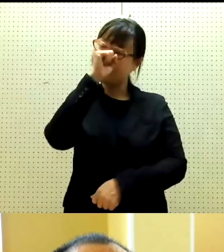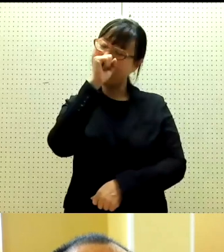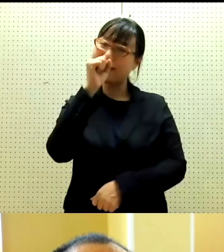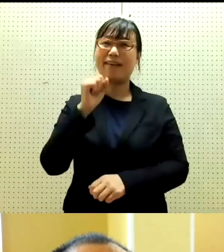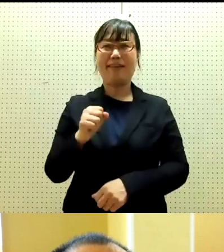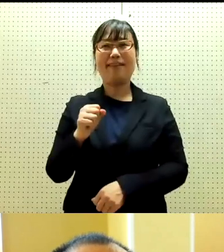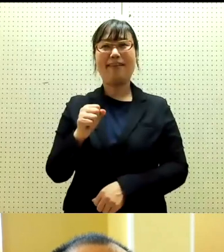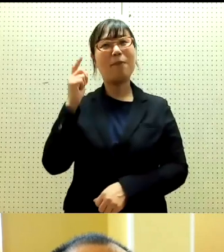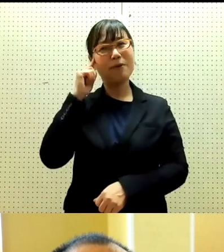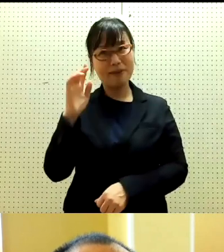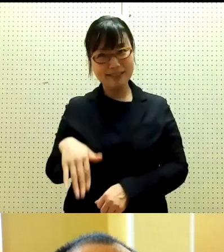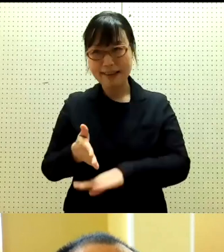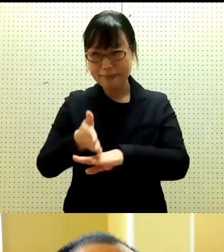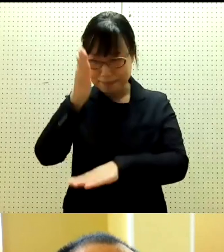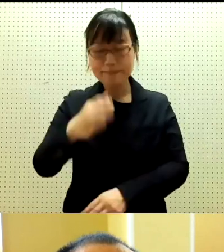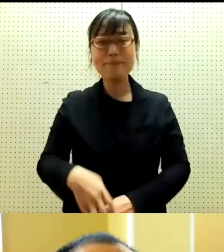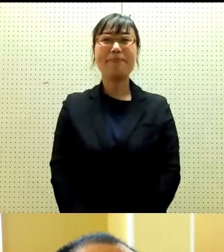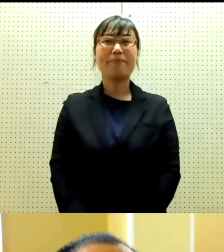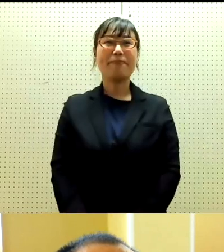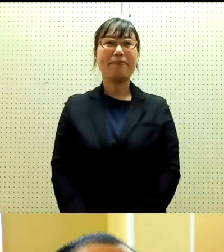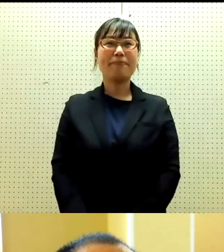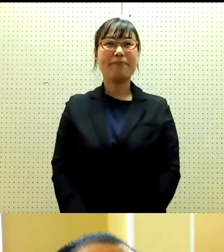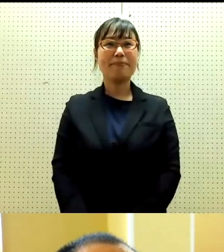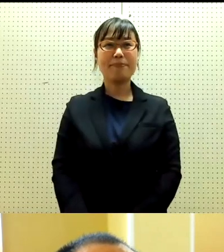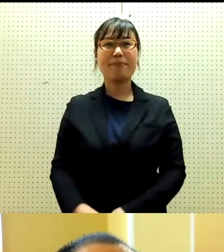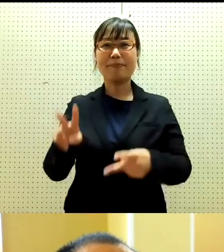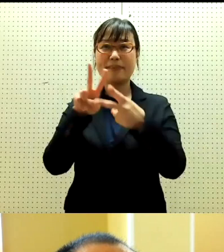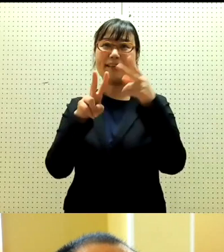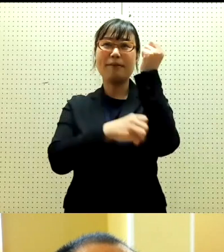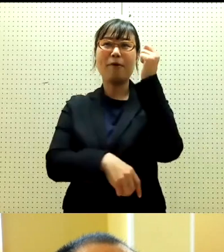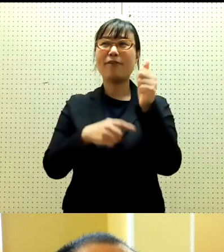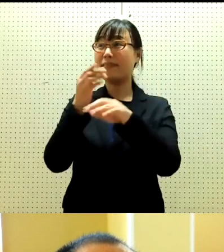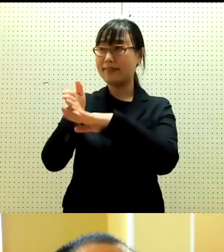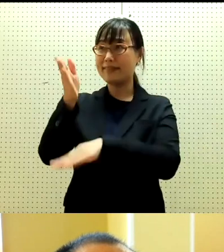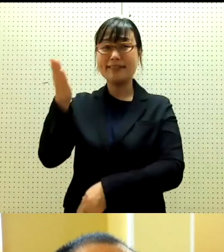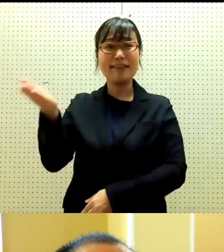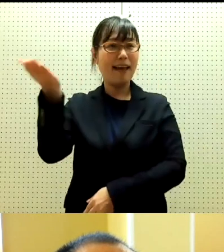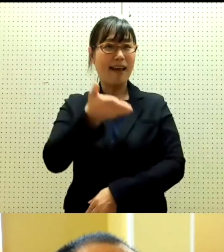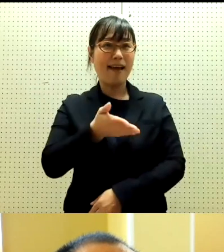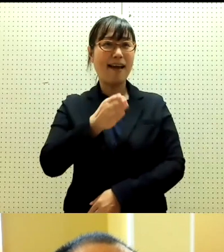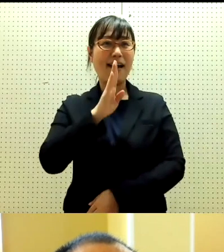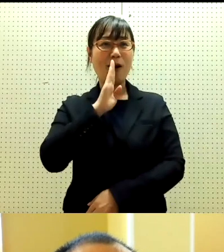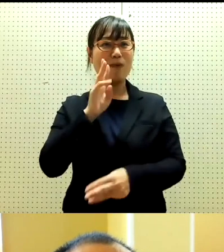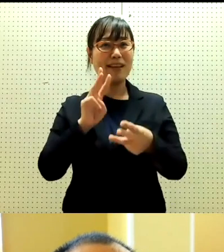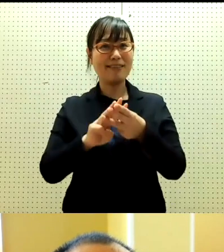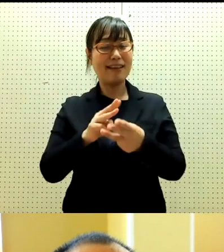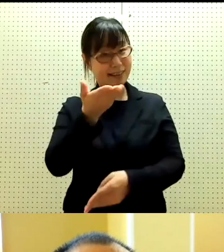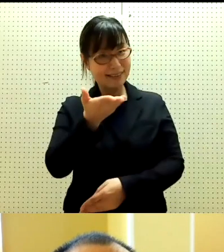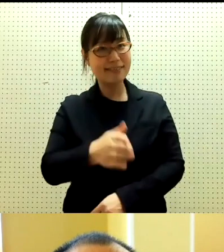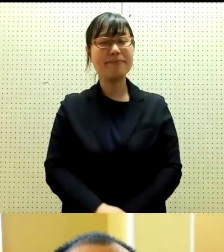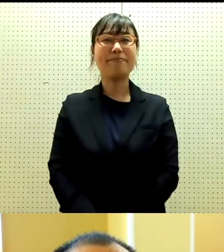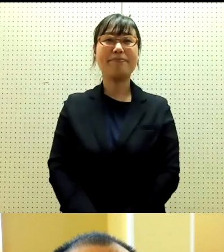ました。 ありがとうございました。すいません、では本田さんよろしいですか。